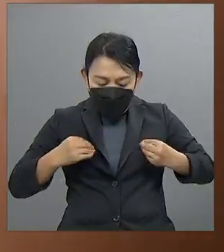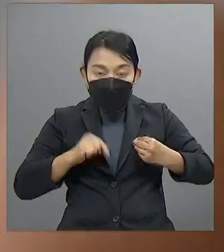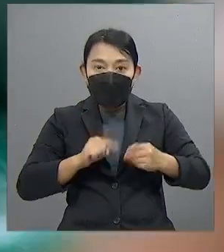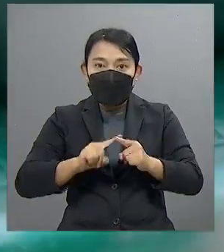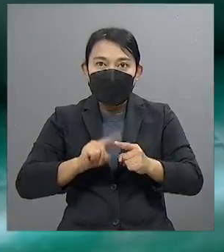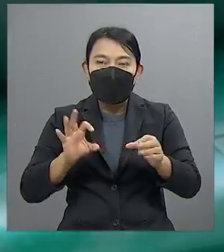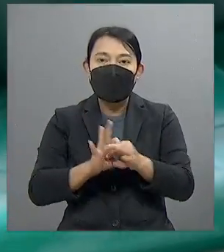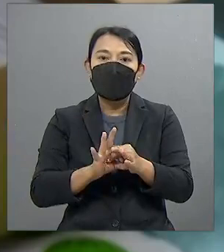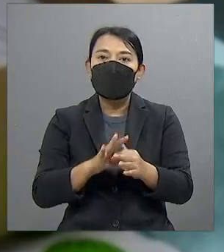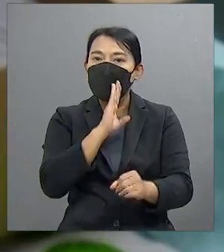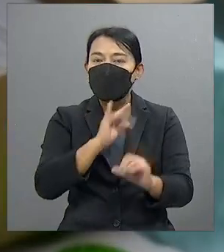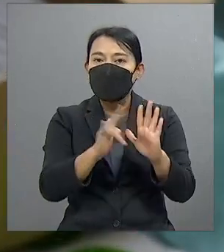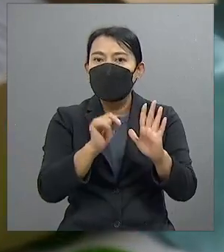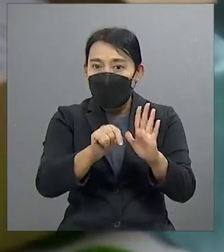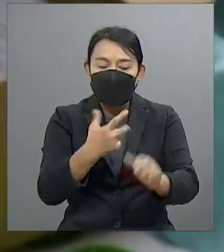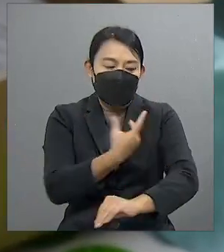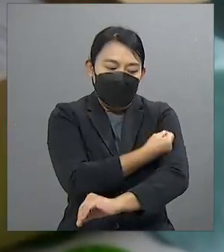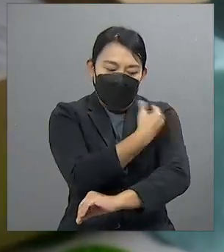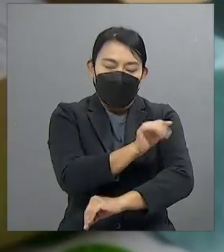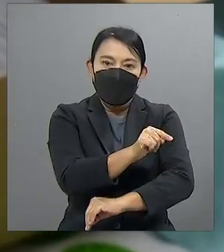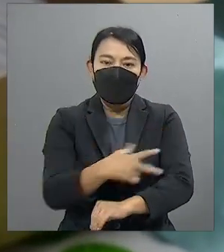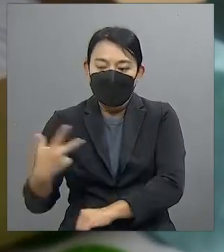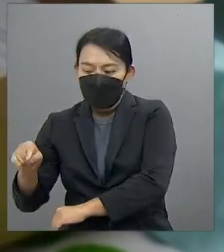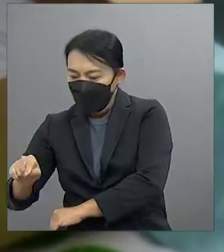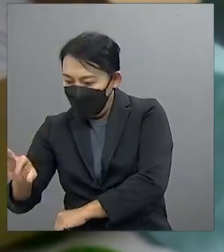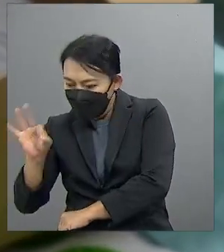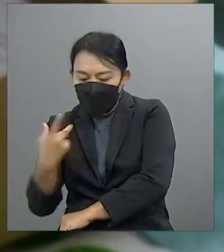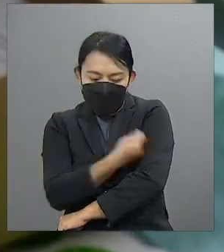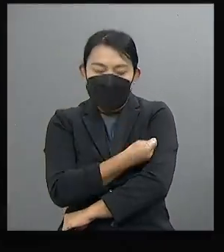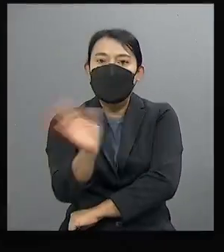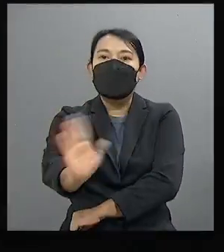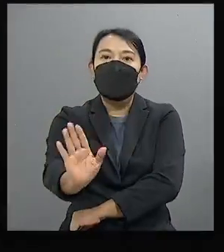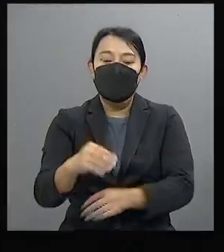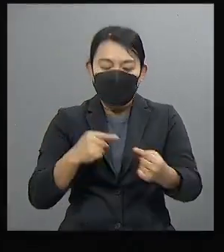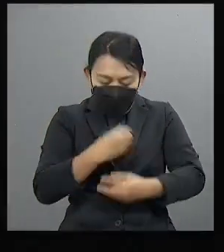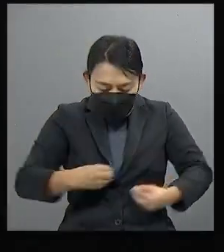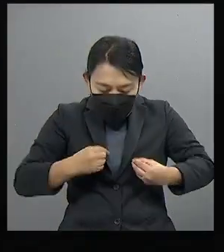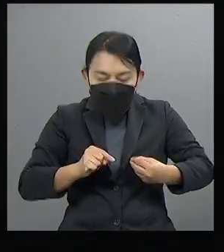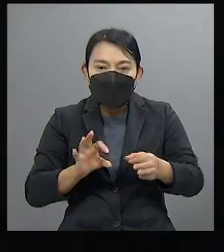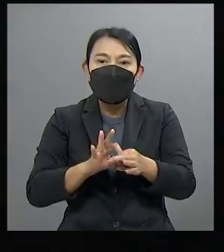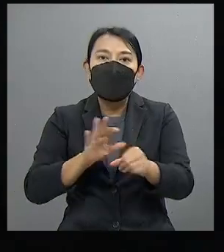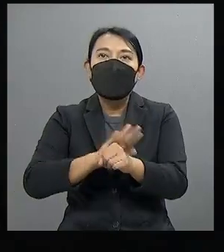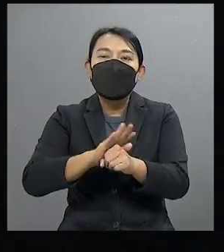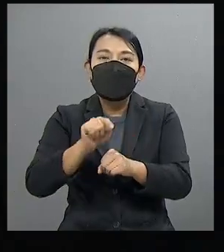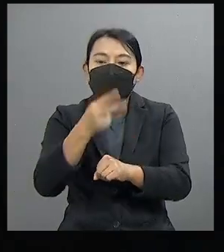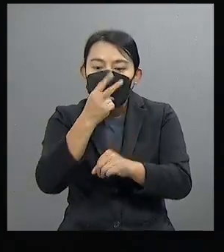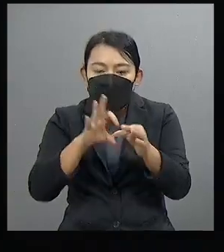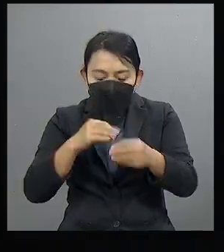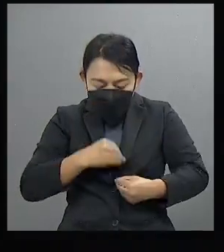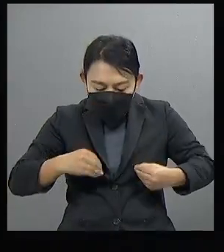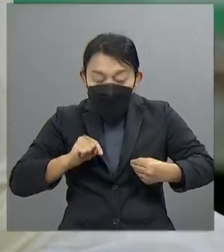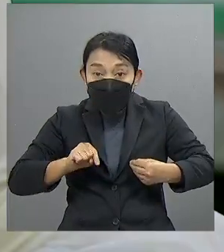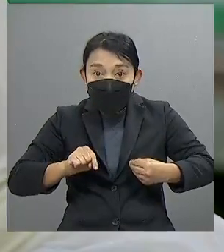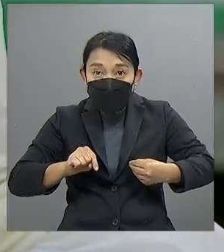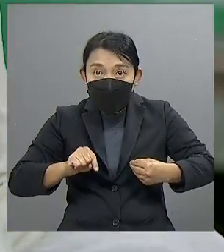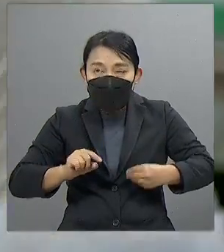ราฉีดไปพร้อมกัน2อันร่างกายอาจจะมีภูมิต้านทานต้องมานั่งสร้าง2อันซึ่งอาจจะทำให้ภูมิต้านทานอาจจะขึ้นไม่ดีอ